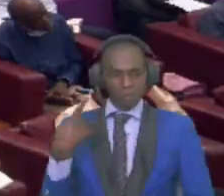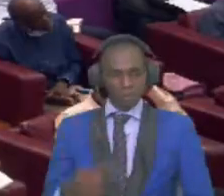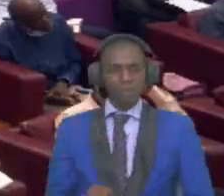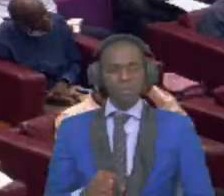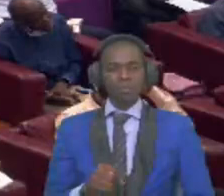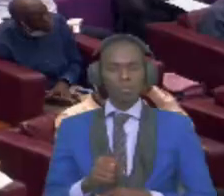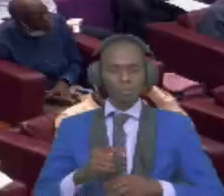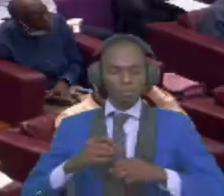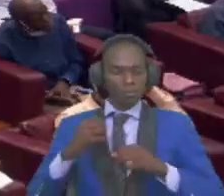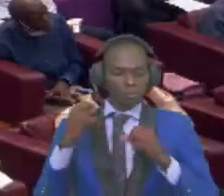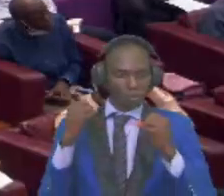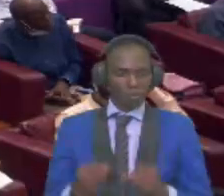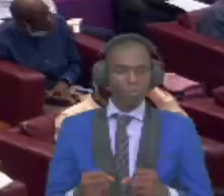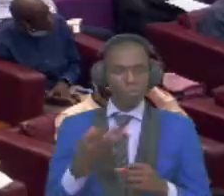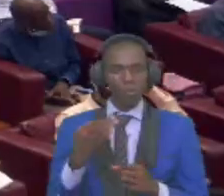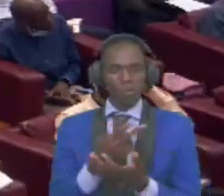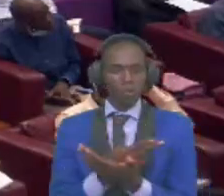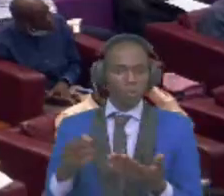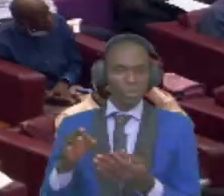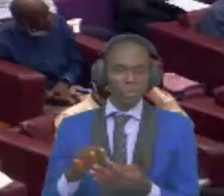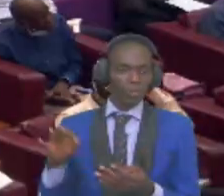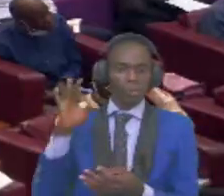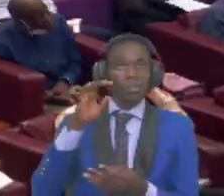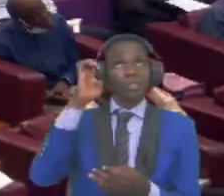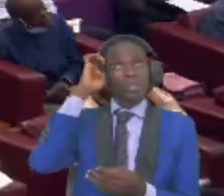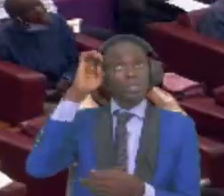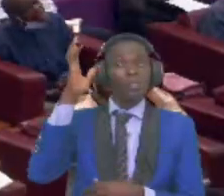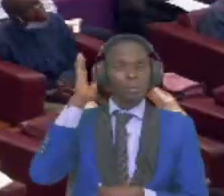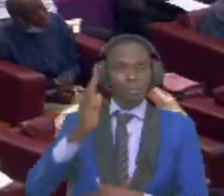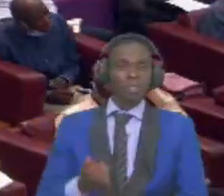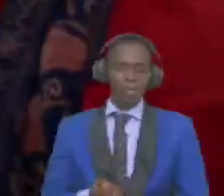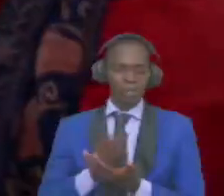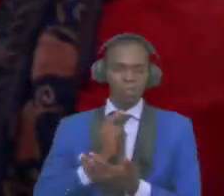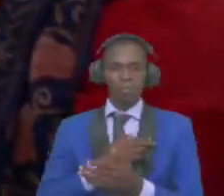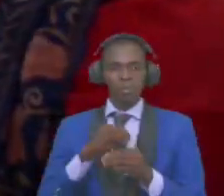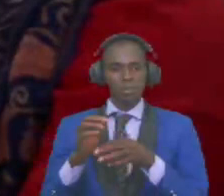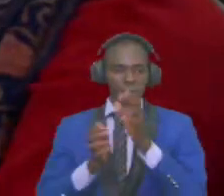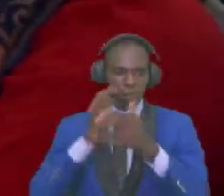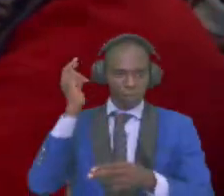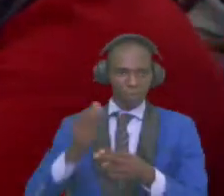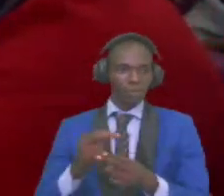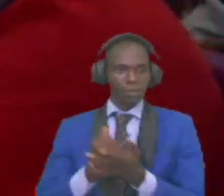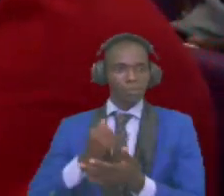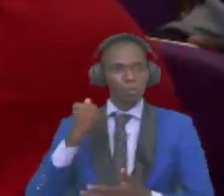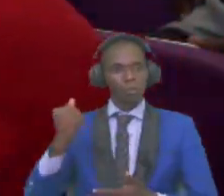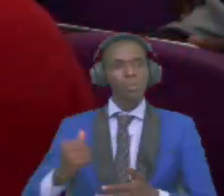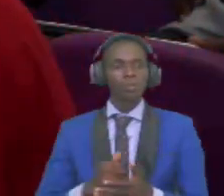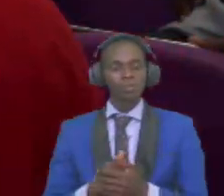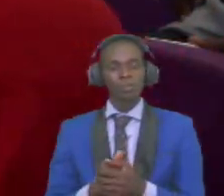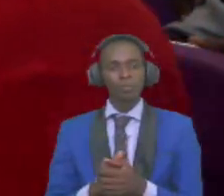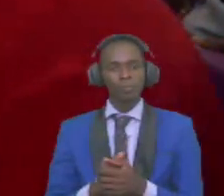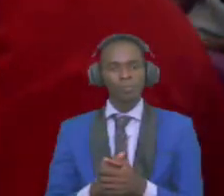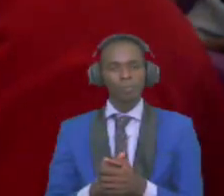le soutien et la puissance du set elle fut le seigneur nous aidera au nom de jésus christ